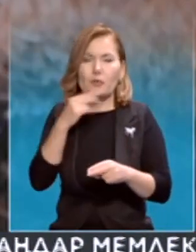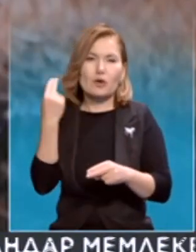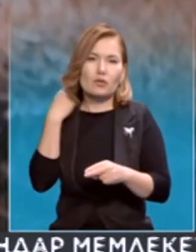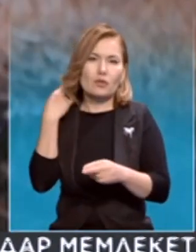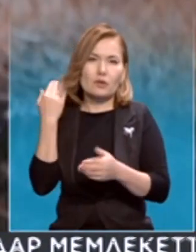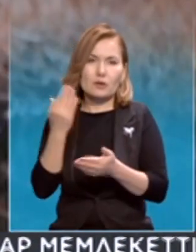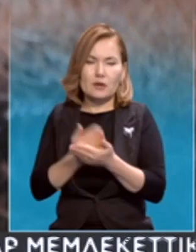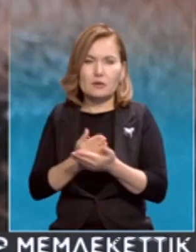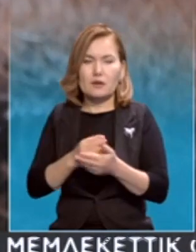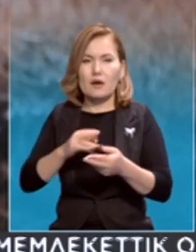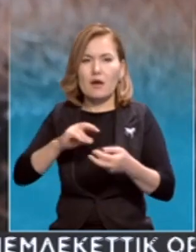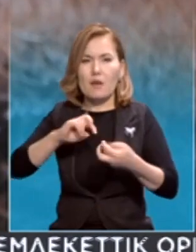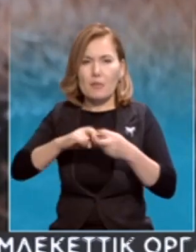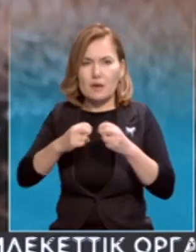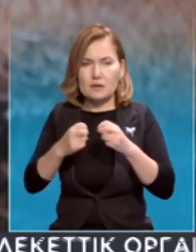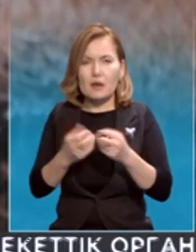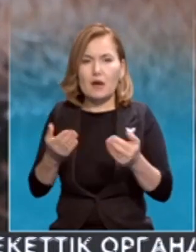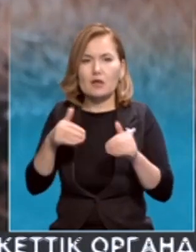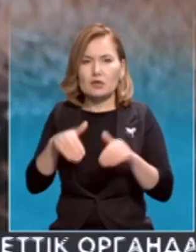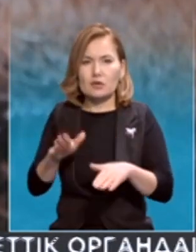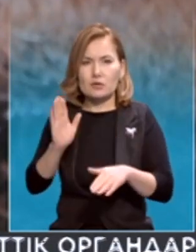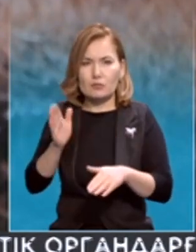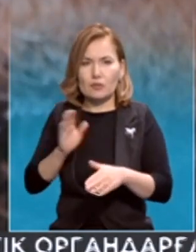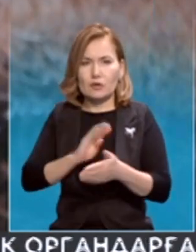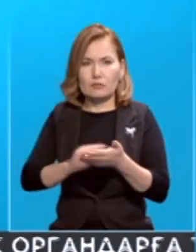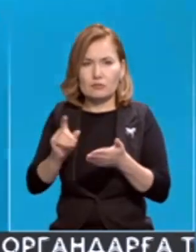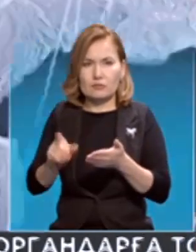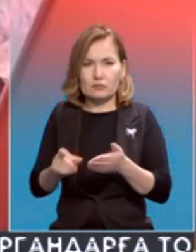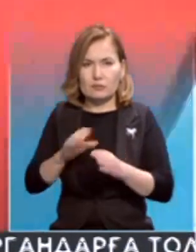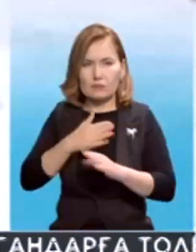қалай шешіледі? Мен Жақсыбек Кемал, сәлден соң.